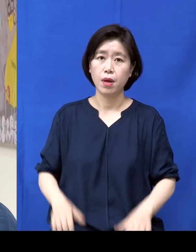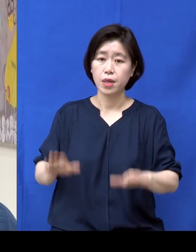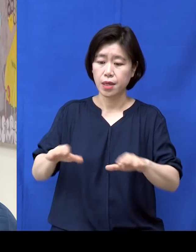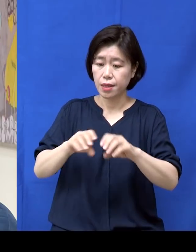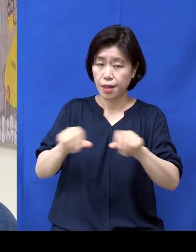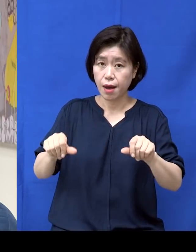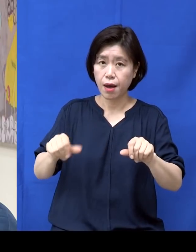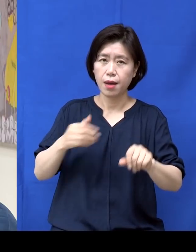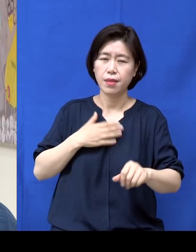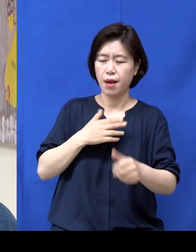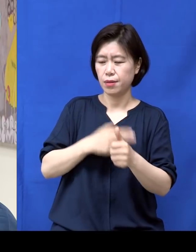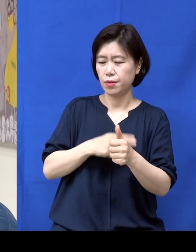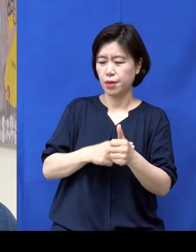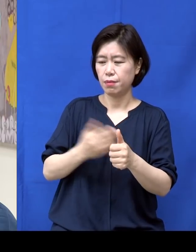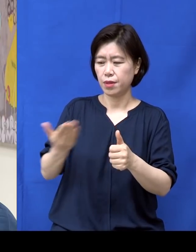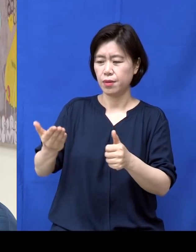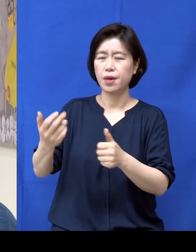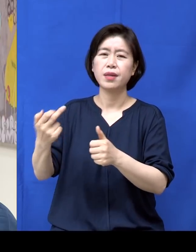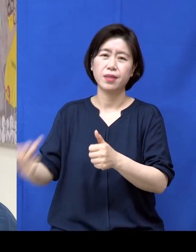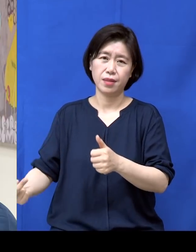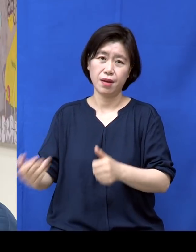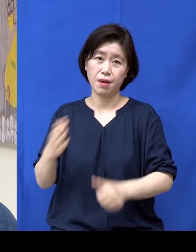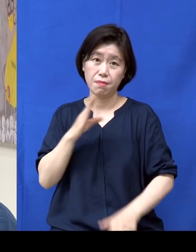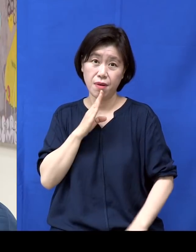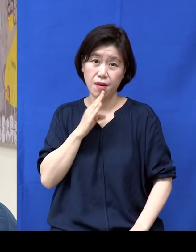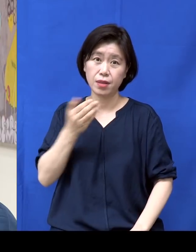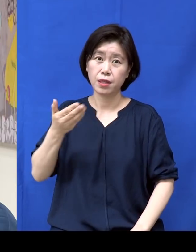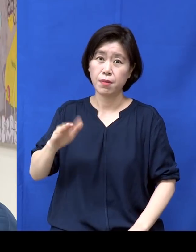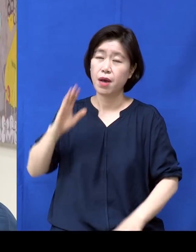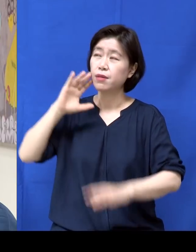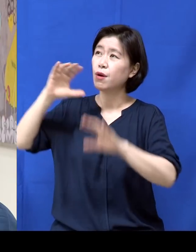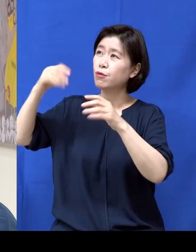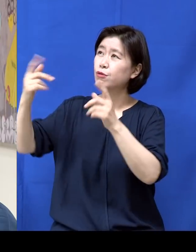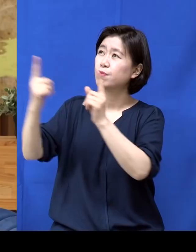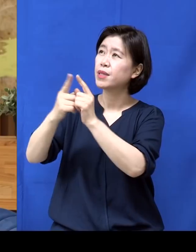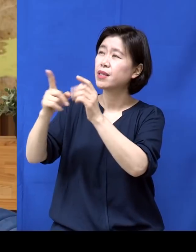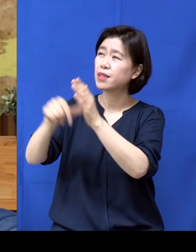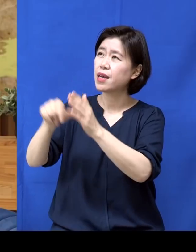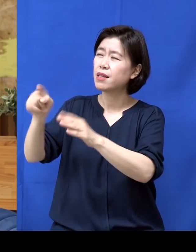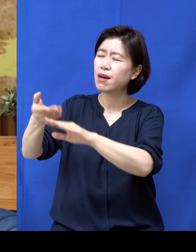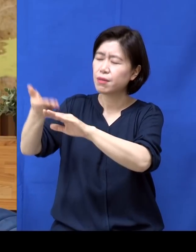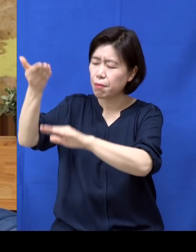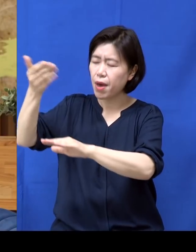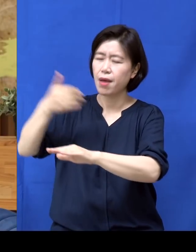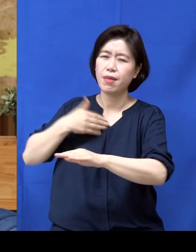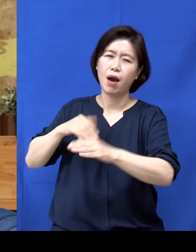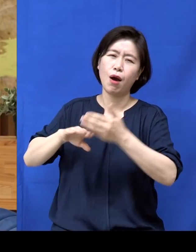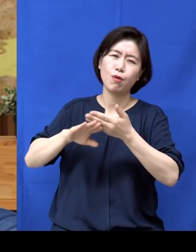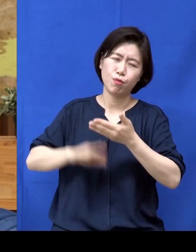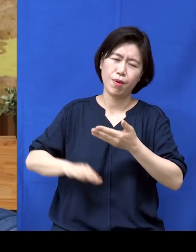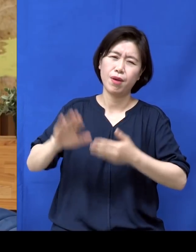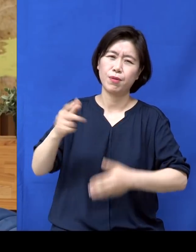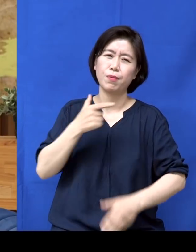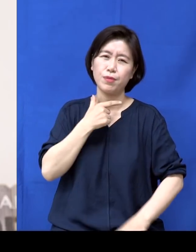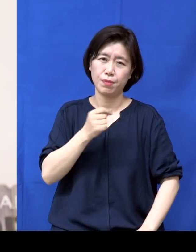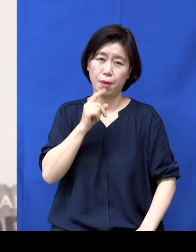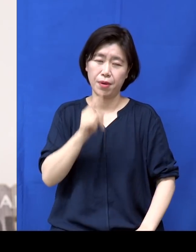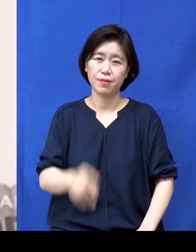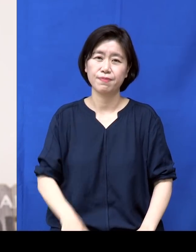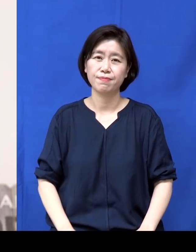만났을 때는 예. 네가 나의 선배이고 나의 선생님이 되어달라는 얘기를 그때 그 아이에게 조사로 했어요.